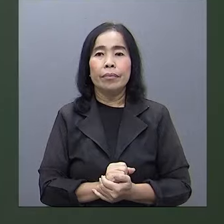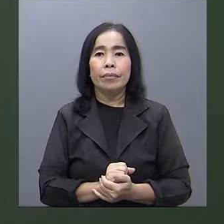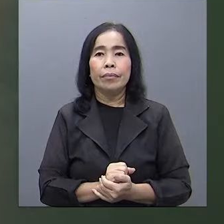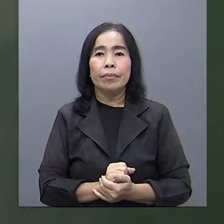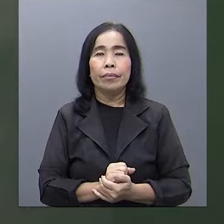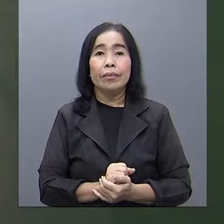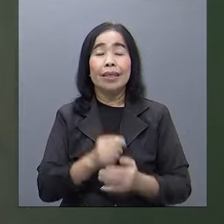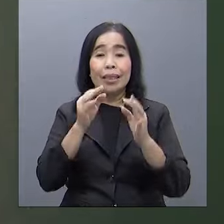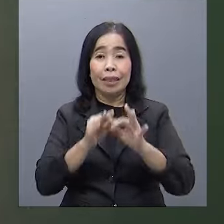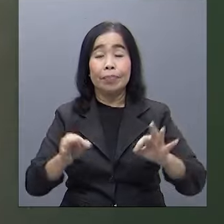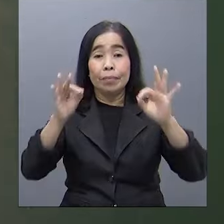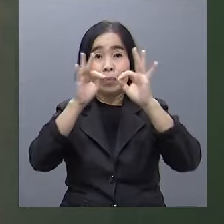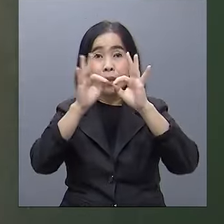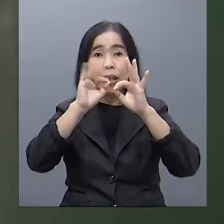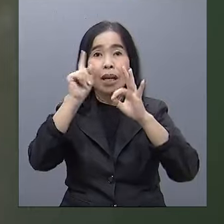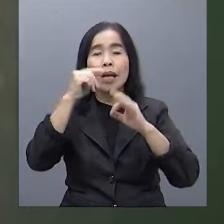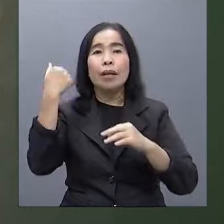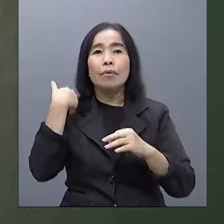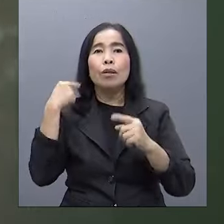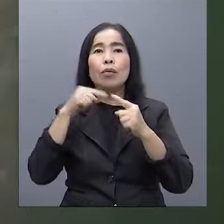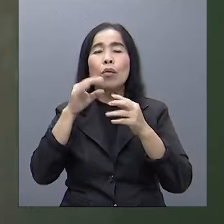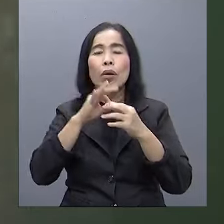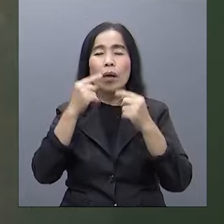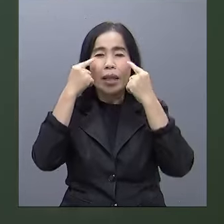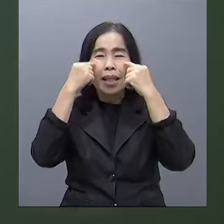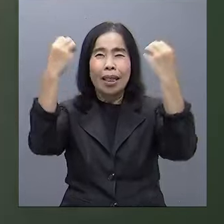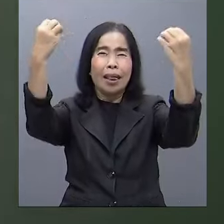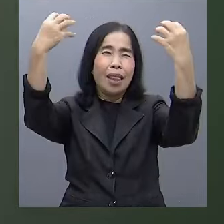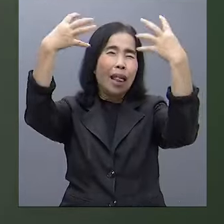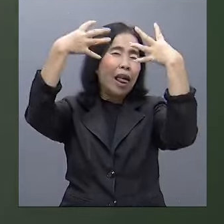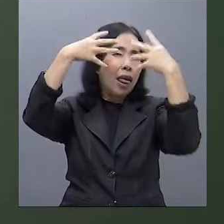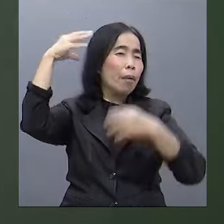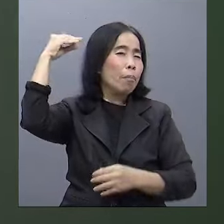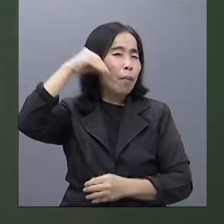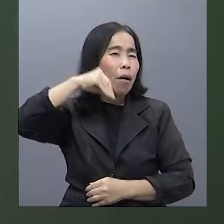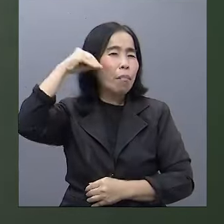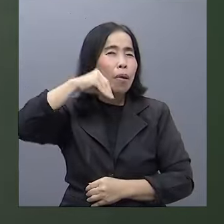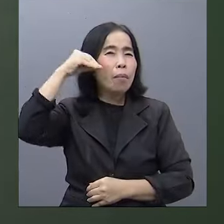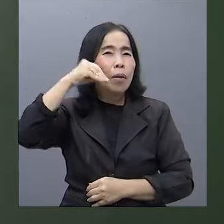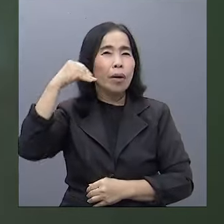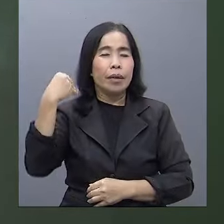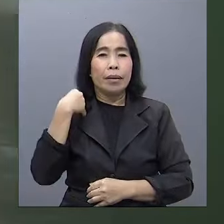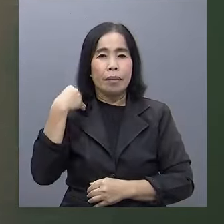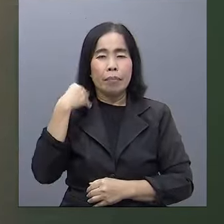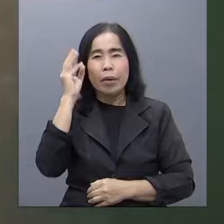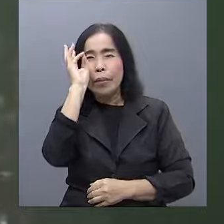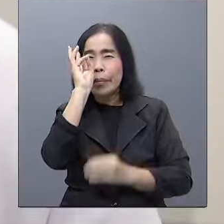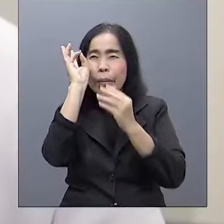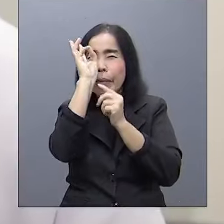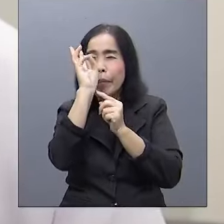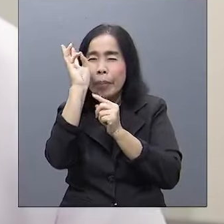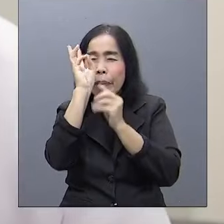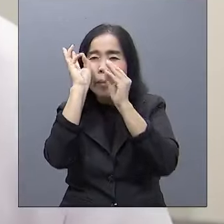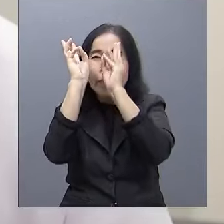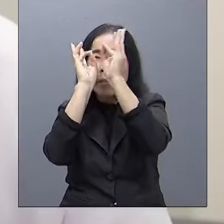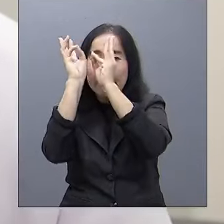อันแรกเลยนะก็คือมีเรื่องของตะกอนที่เวลาเราโดนแสงเราออกที่สว่างเนี่ยเราจะเห็นเป็นจุดดำลอยไปมามีเส้นใยลอยไปมานะครับอัน